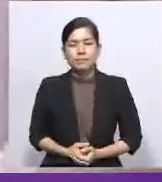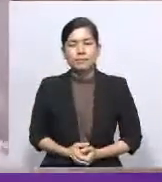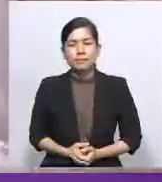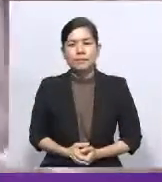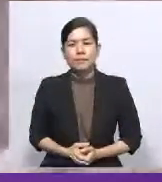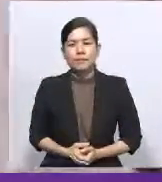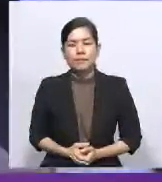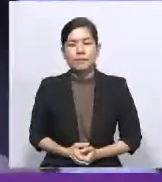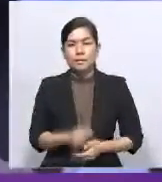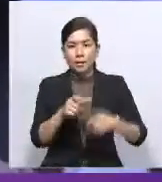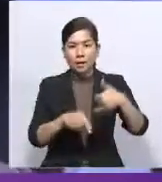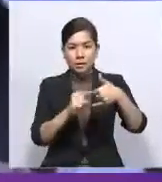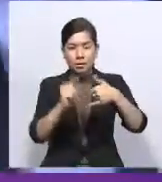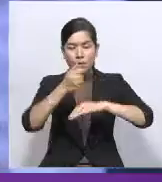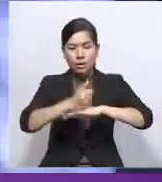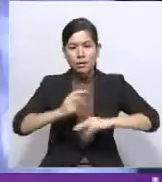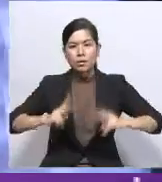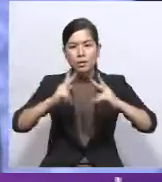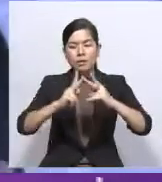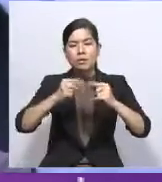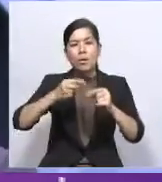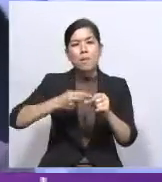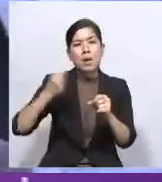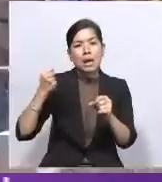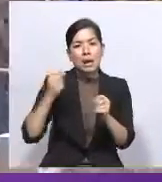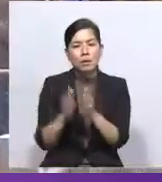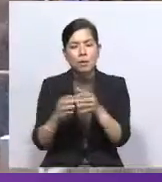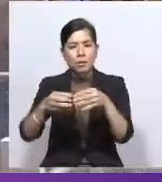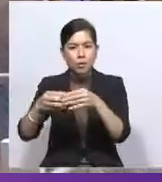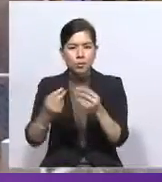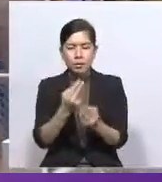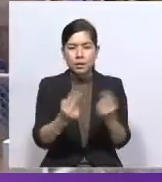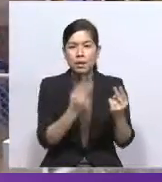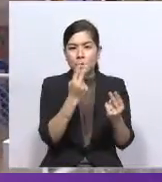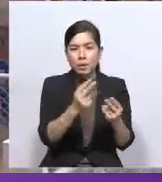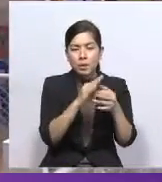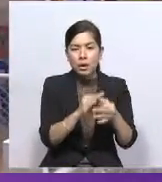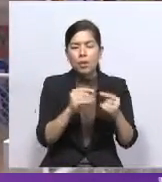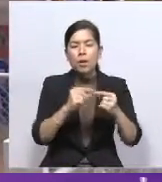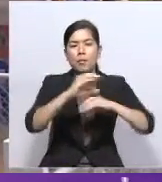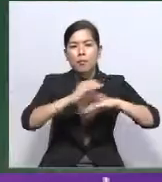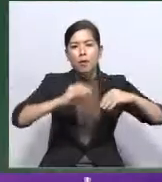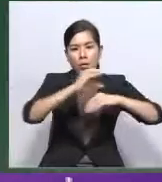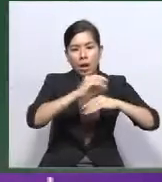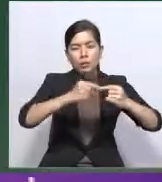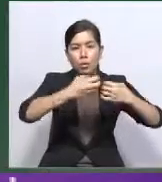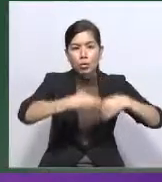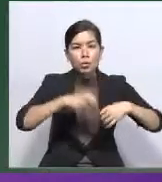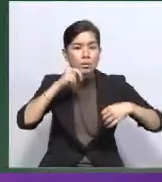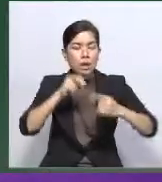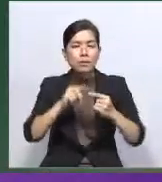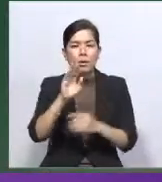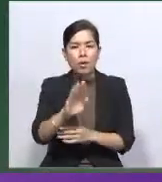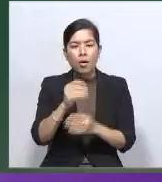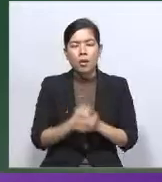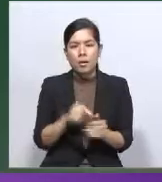นายสิริจิรพงษ์พันธ์รัฐมนตรีว่าการกระทรวงพลังงานพร้อมคณะตรวจเยี่ยมโครงการสูบน้ำจากพลังงานแสงอาทิตย์ที่ตำบลเขากระ